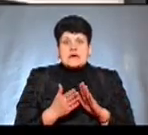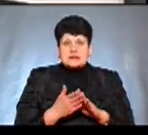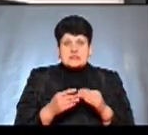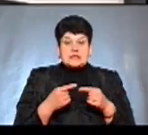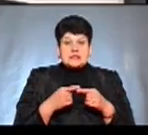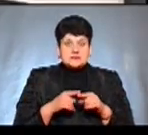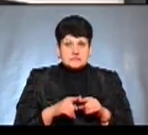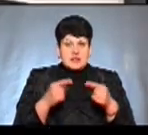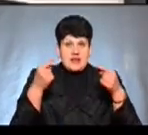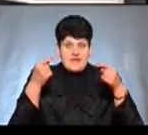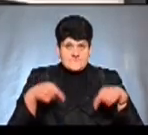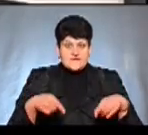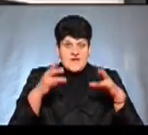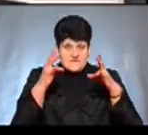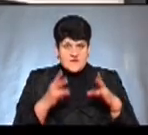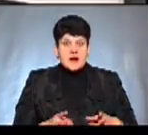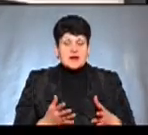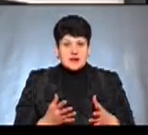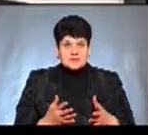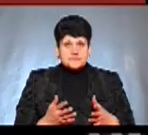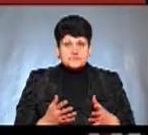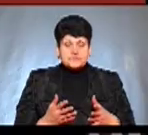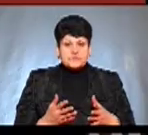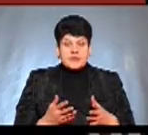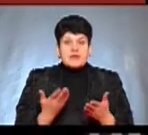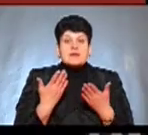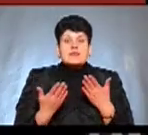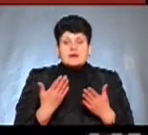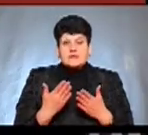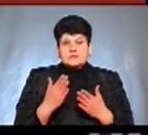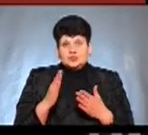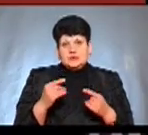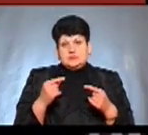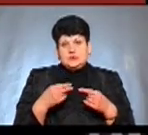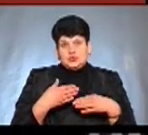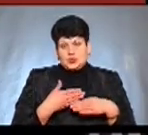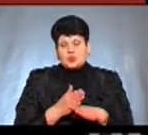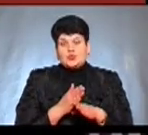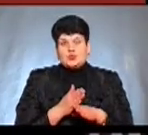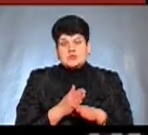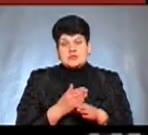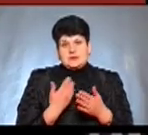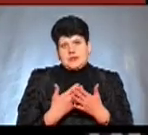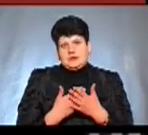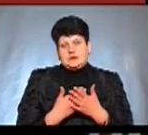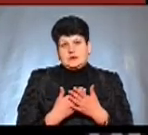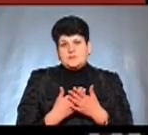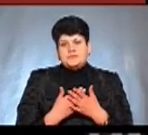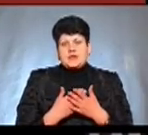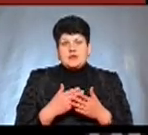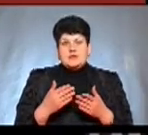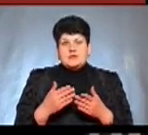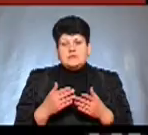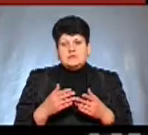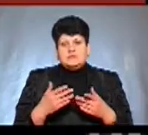техногенна аварія, катастрофа, яка призведе до руйнування, наприклад, составу залізничного, який перевозить такі сполуки,